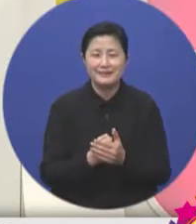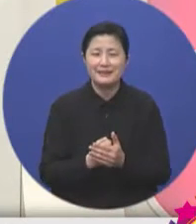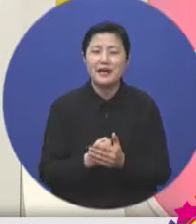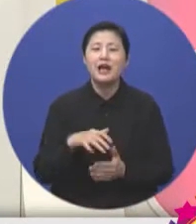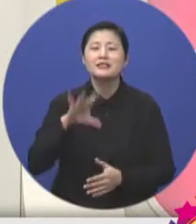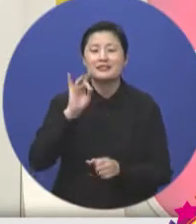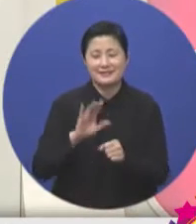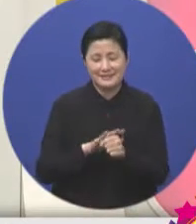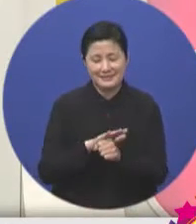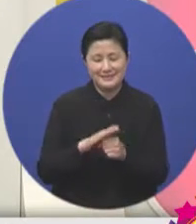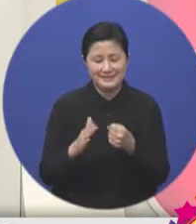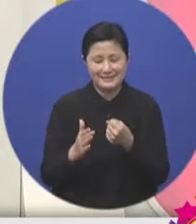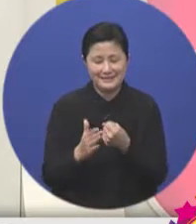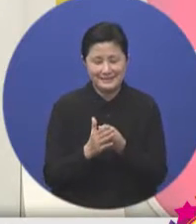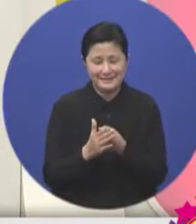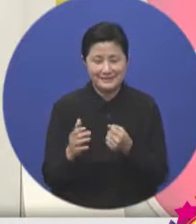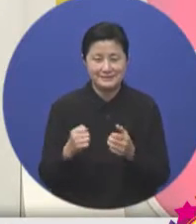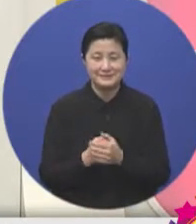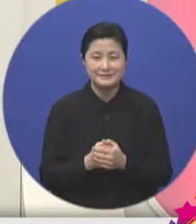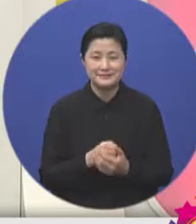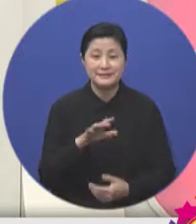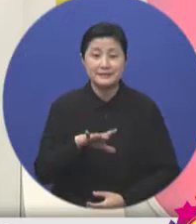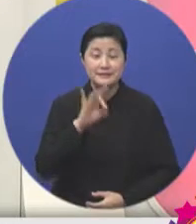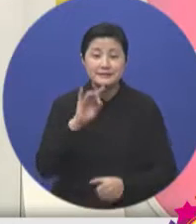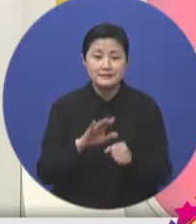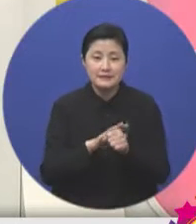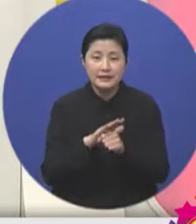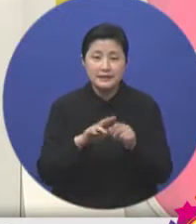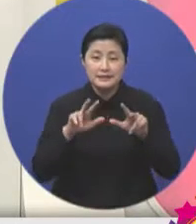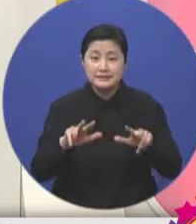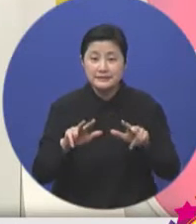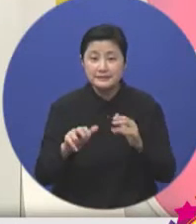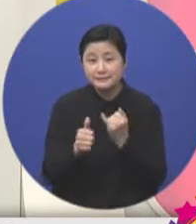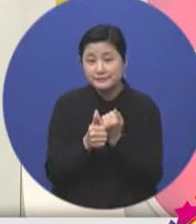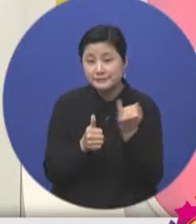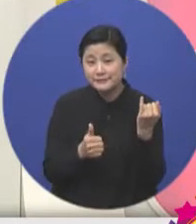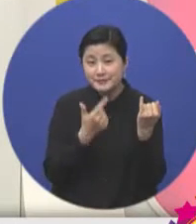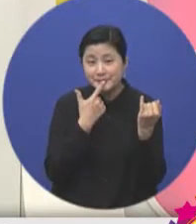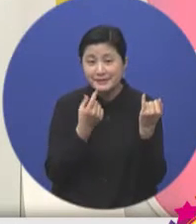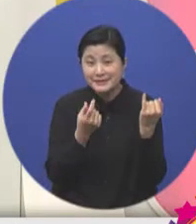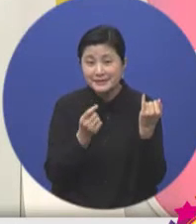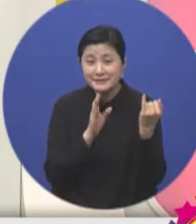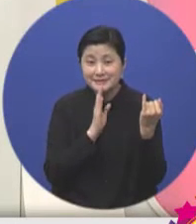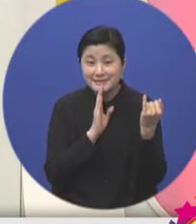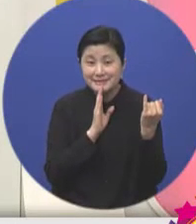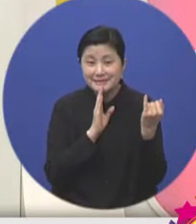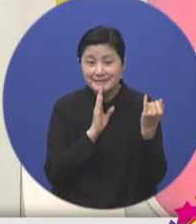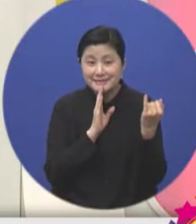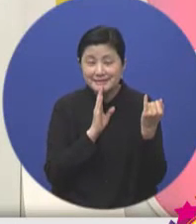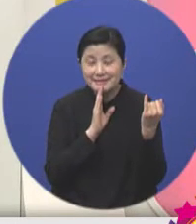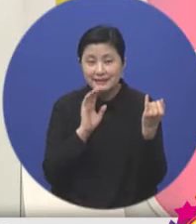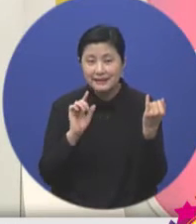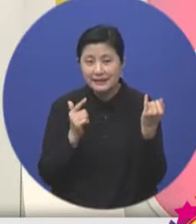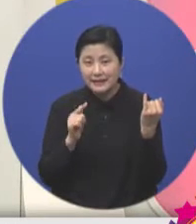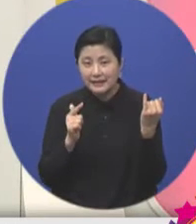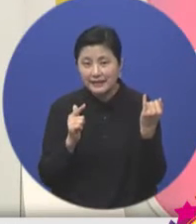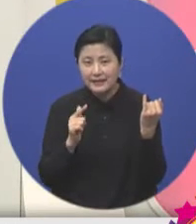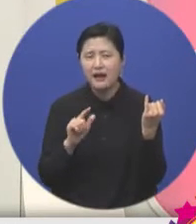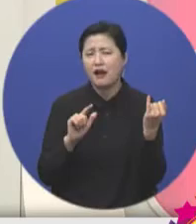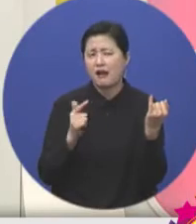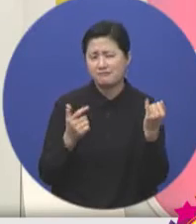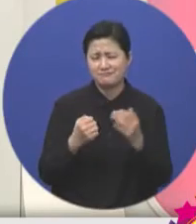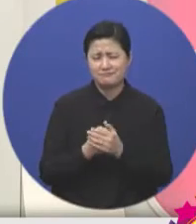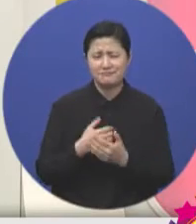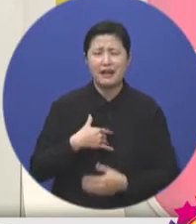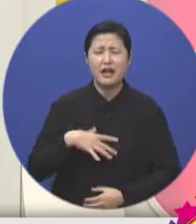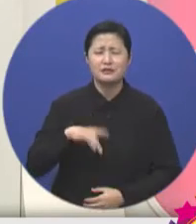첫사랑이니까. 그러니까요. 그 첫사랑이 지금 사모님 되시죠? 아니신가? 그렇지가 않죠. 내 아,